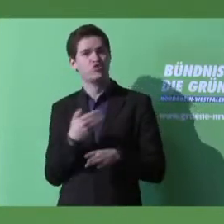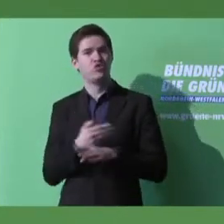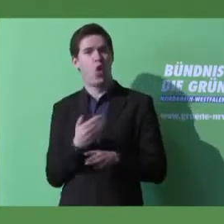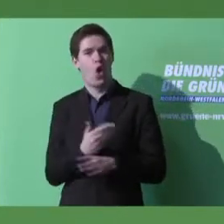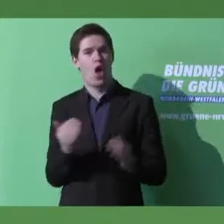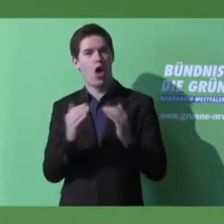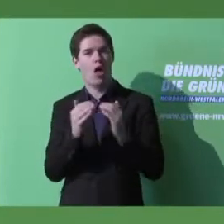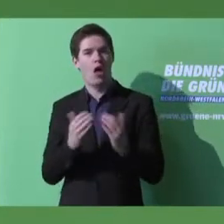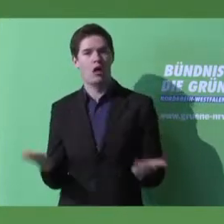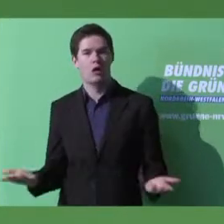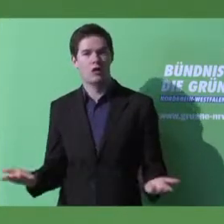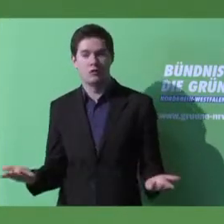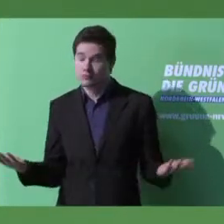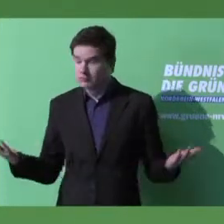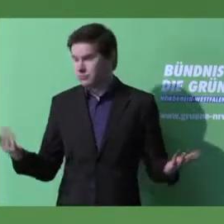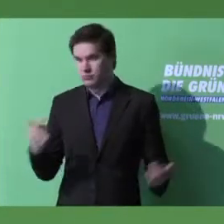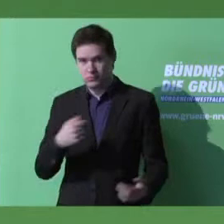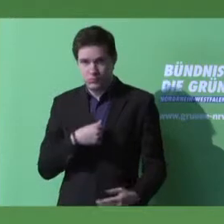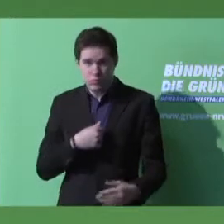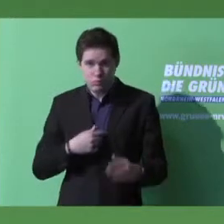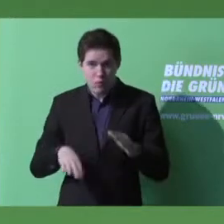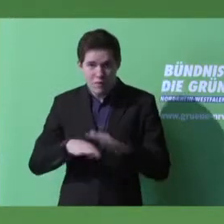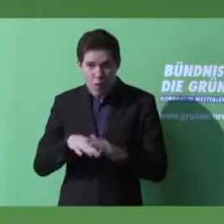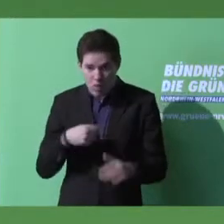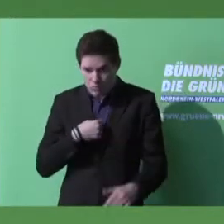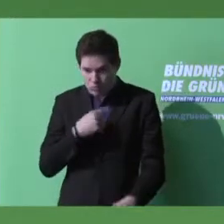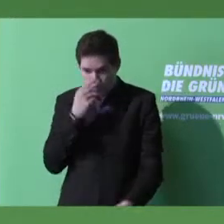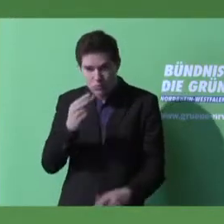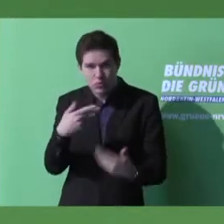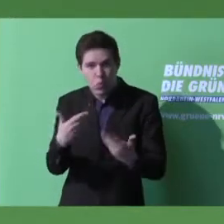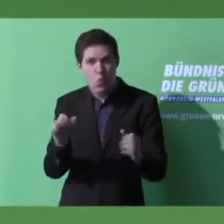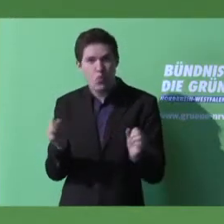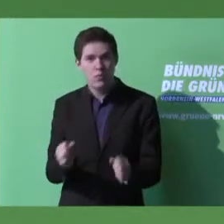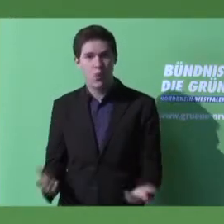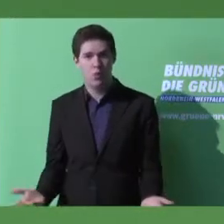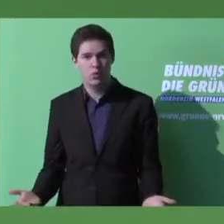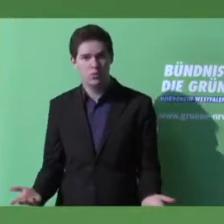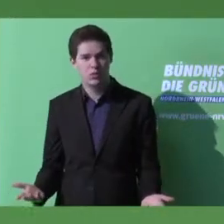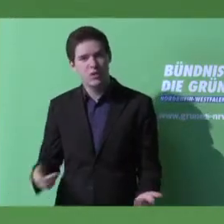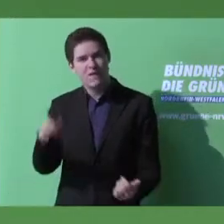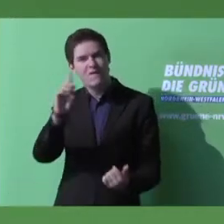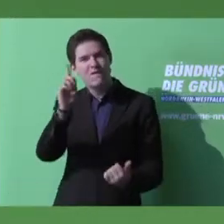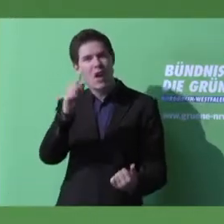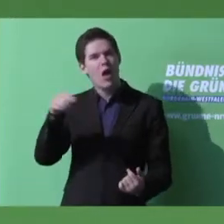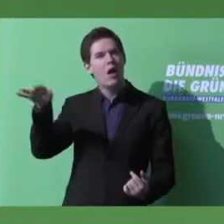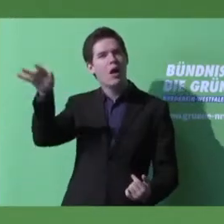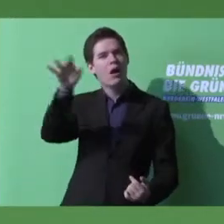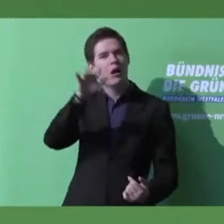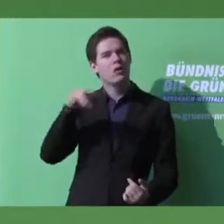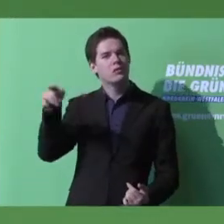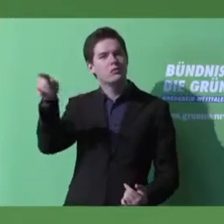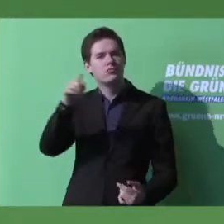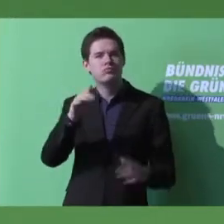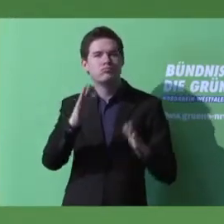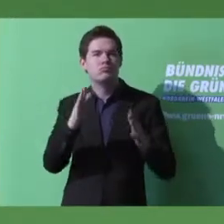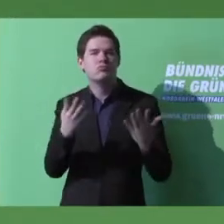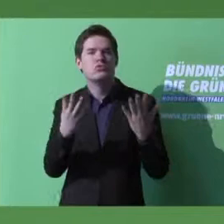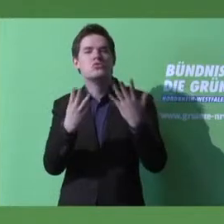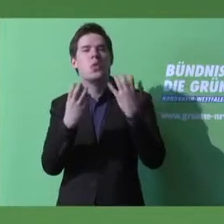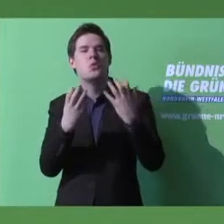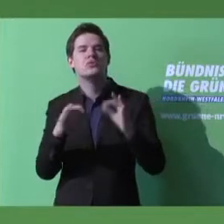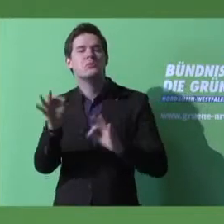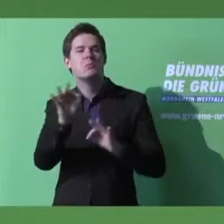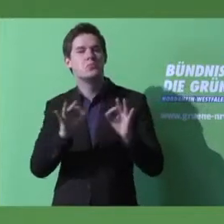Ich kann überhaupt nicht einsehen, dass diejenigen, die 90%